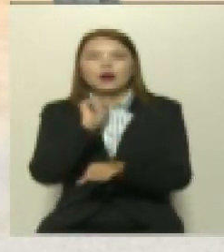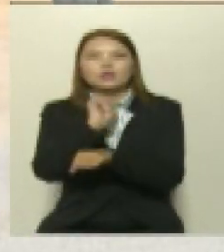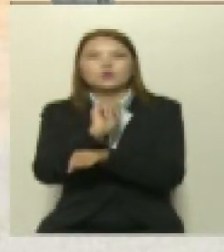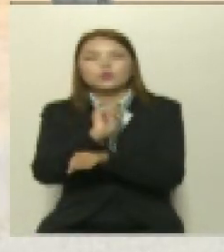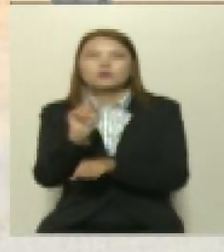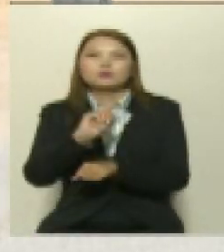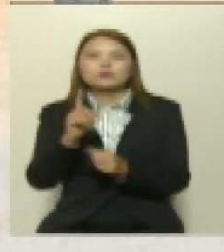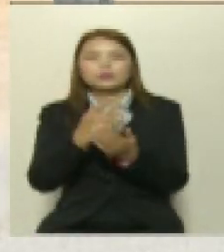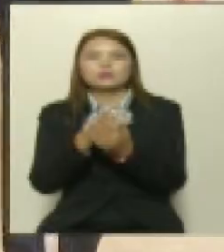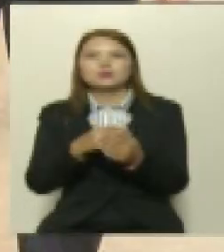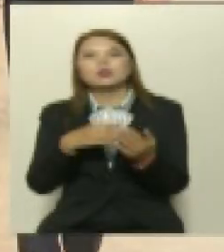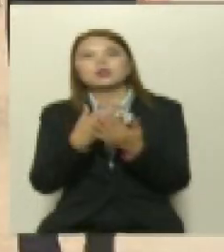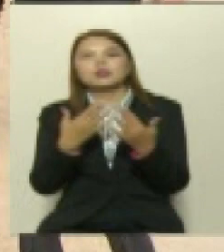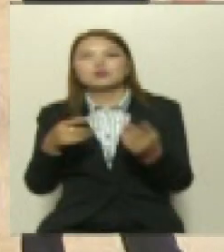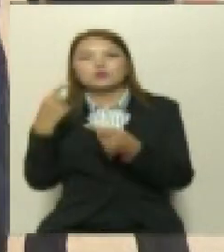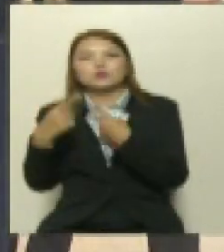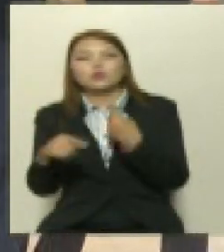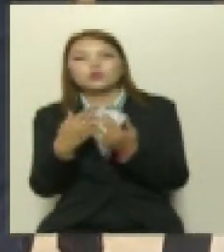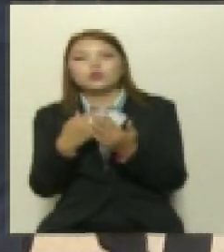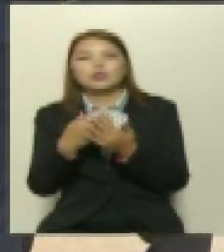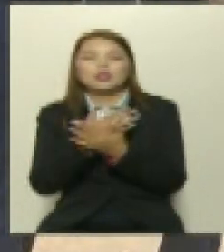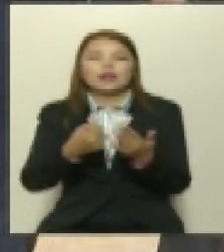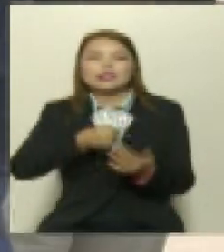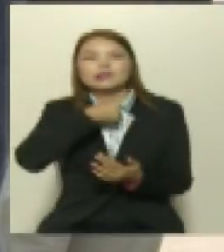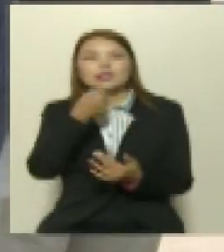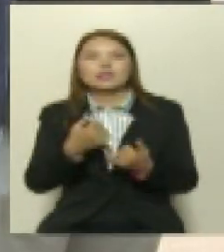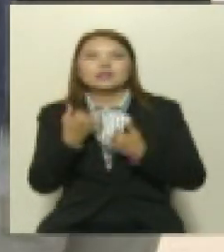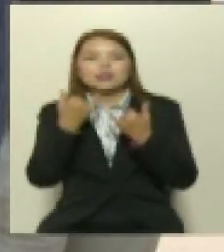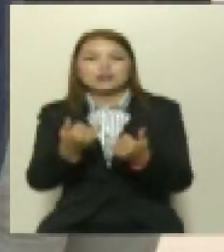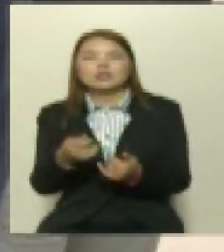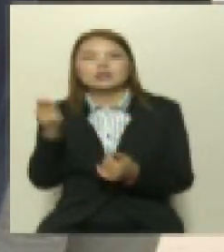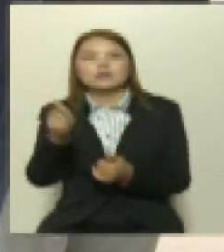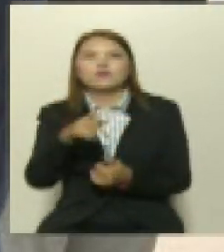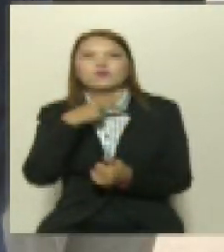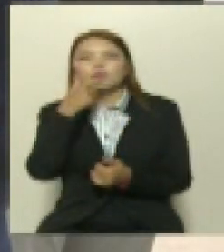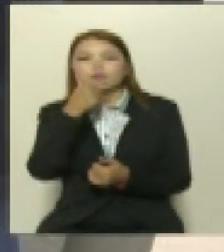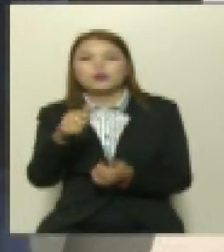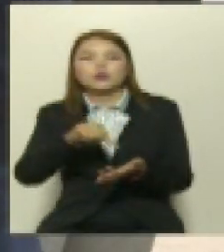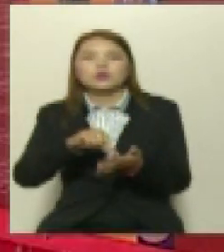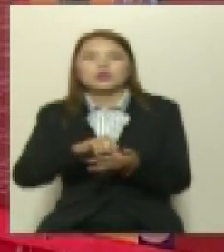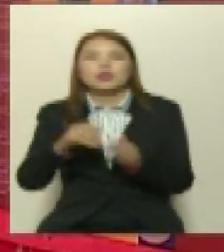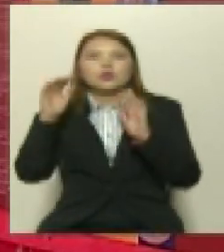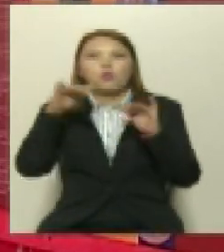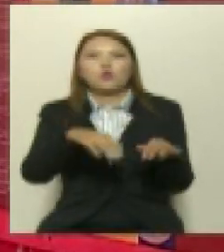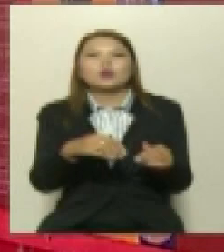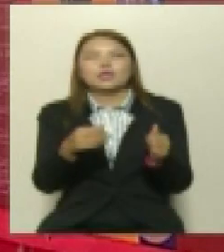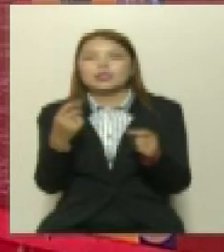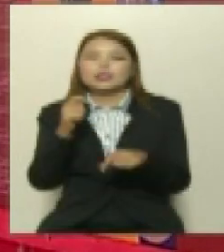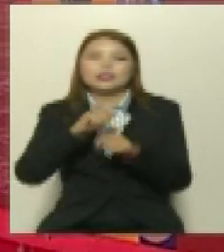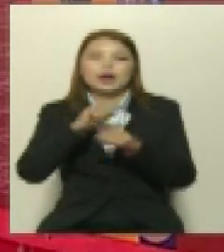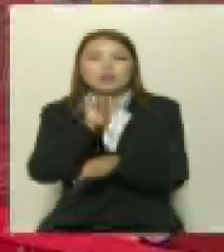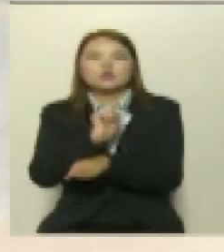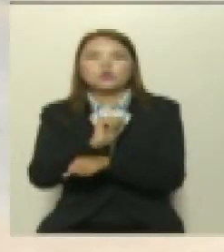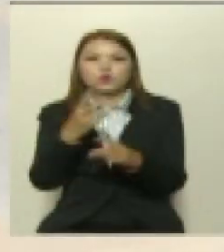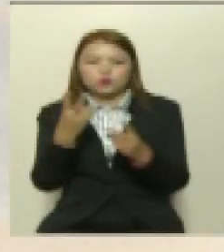ашылу салтанатына төтеншіліктермен қатар сала ардагер де қатысты. Ол алдағы уақытта мұндай жерді теңіз жағалауында да жасақтау көзделгенін